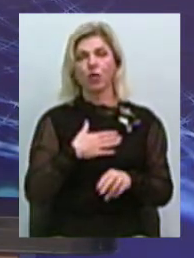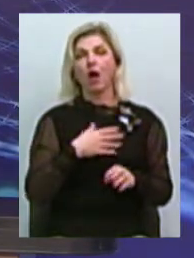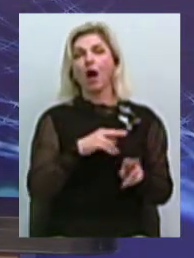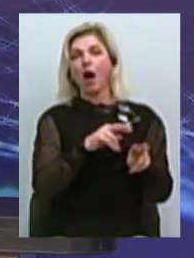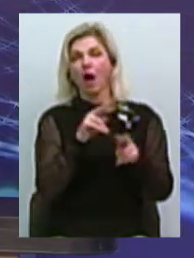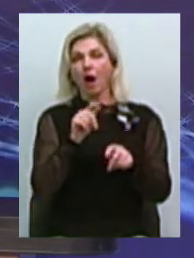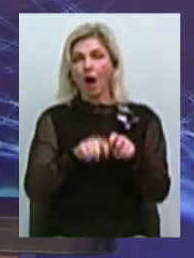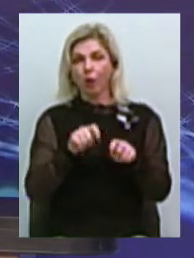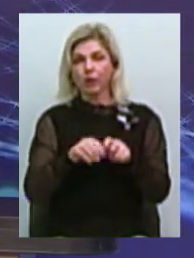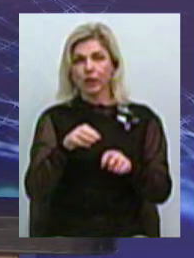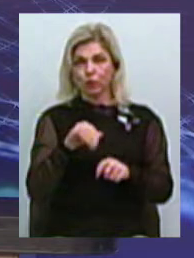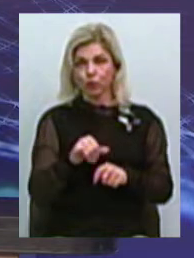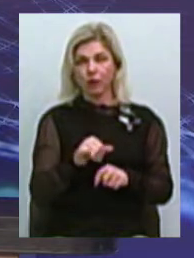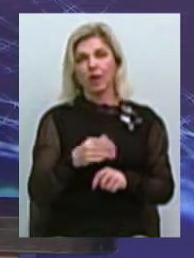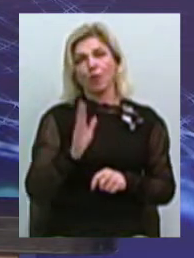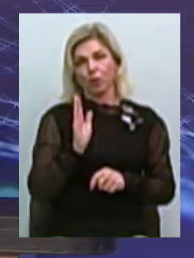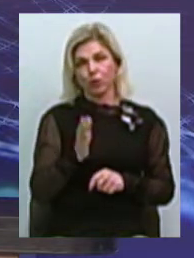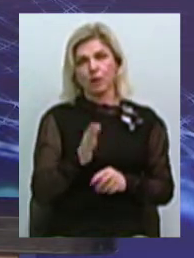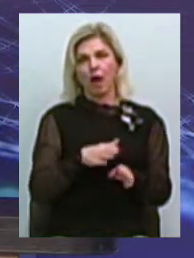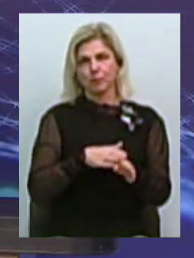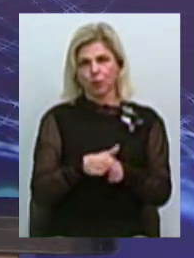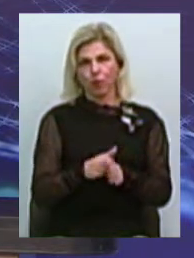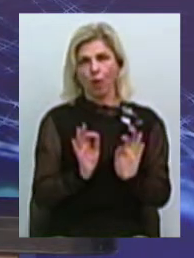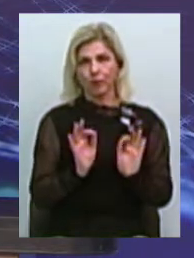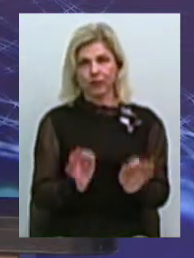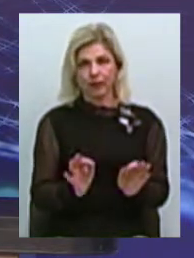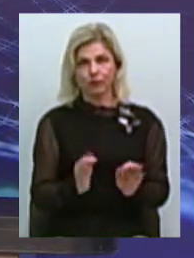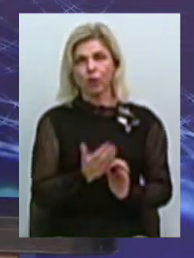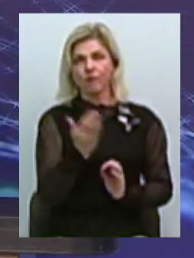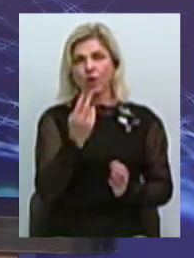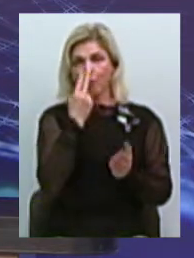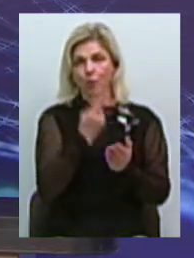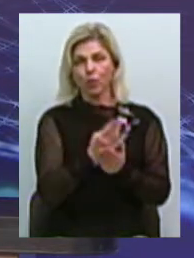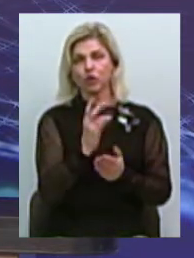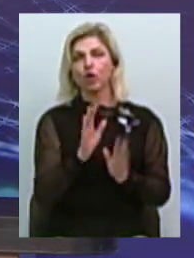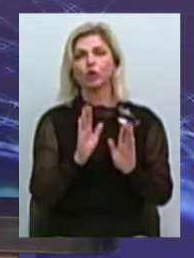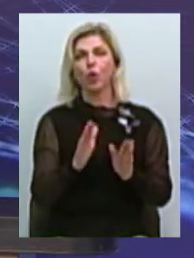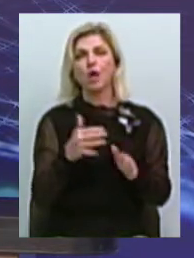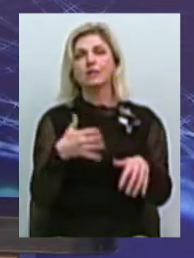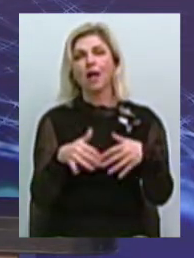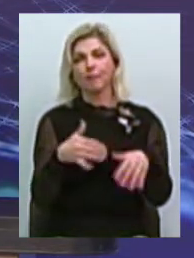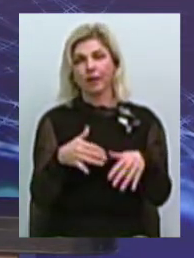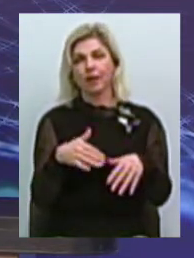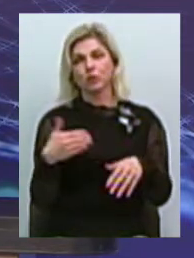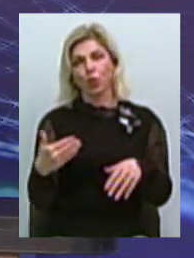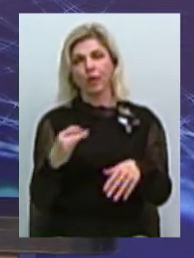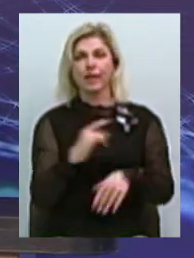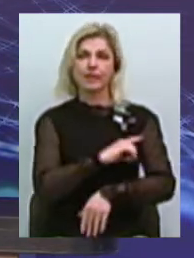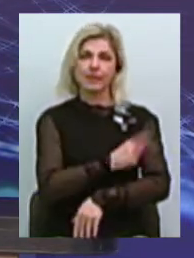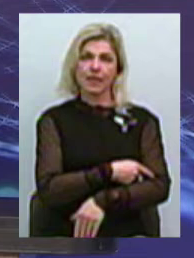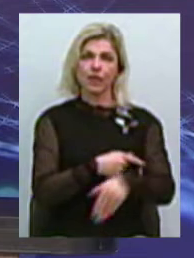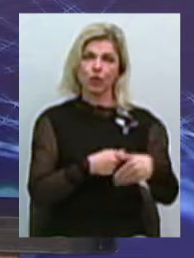безпосередньо нашими представниками, вона буде абсолютно об'єктивною. Ви побачите не лише слабкі сторони, а й сильні сторони.